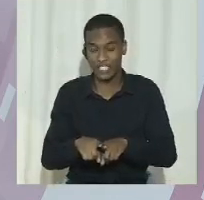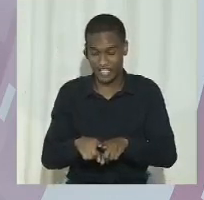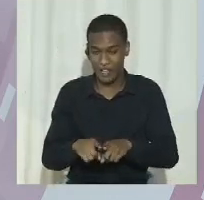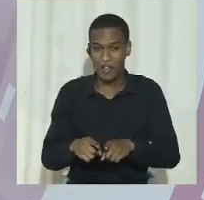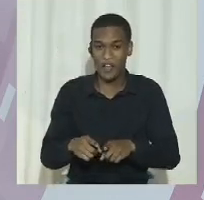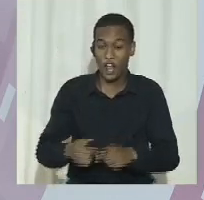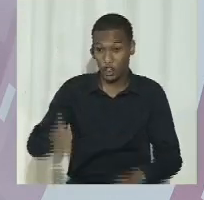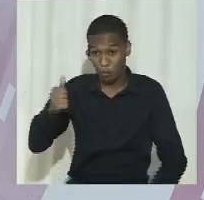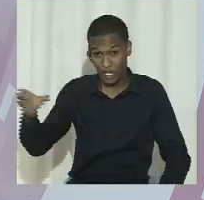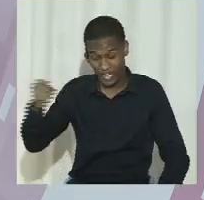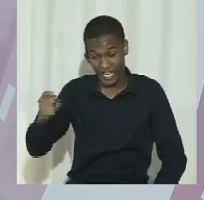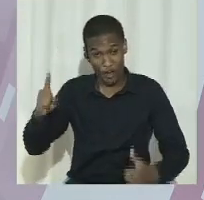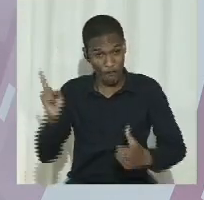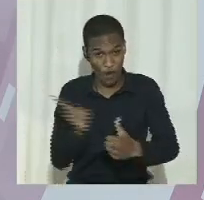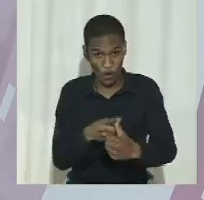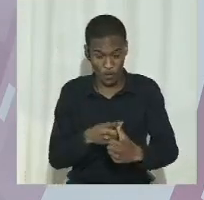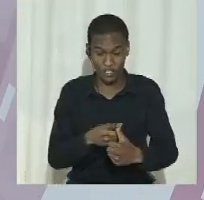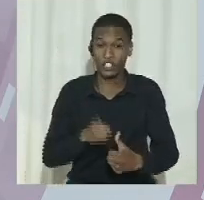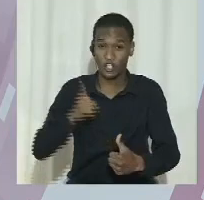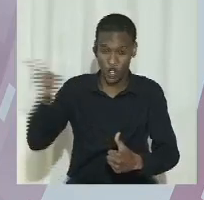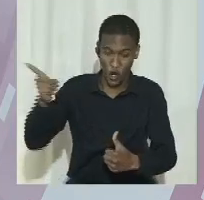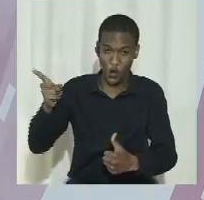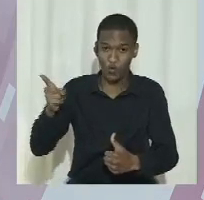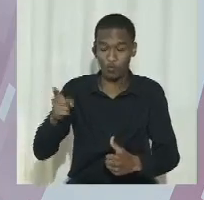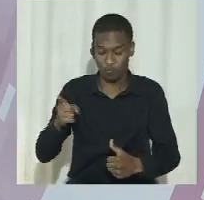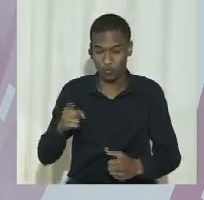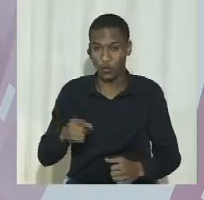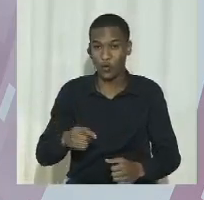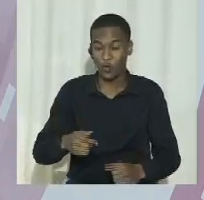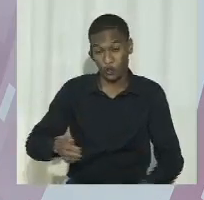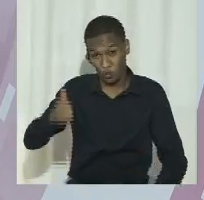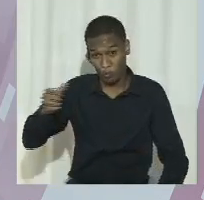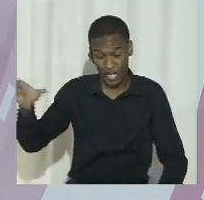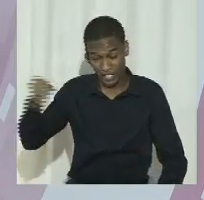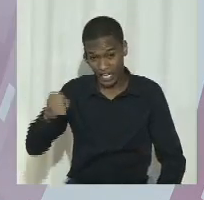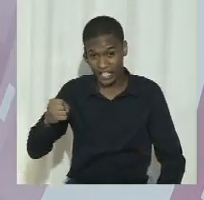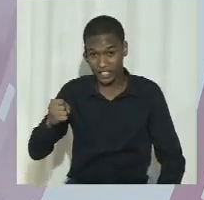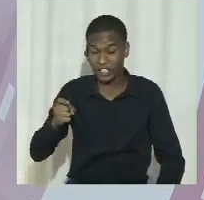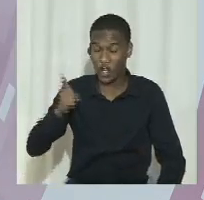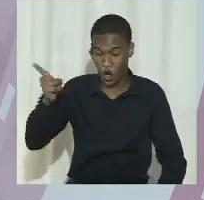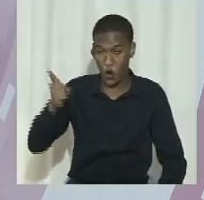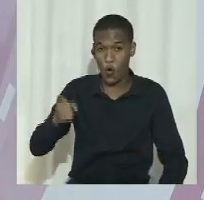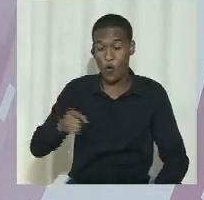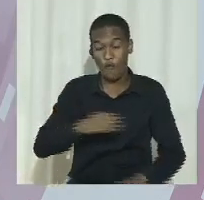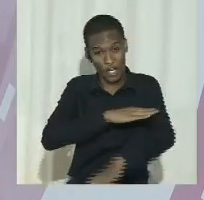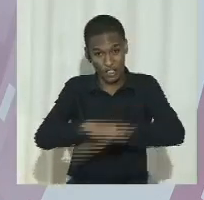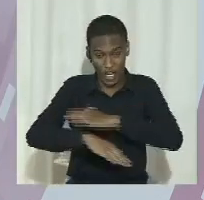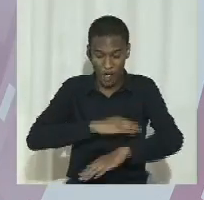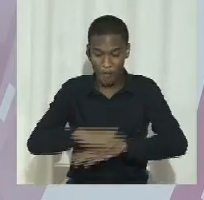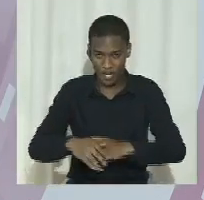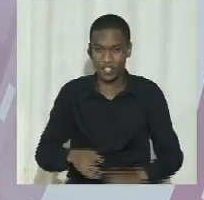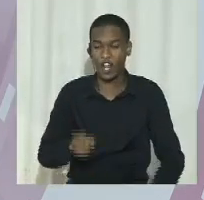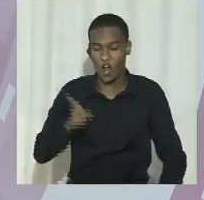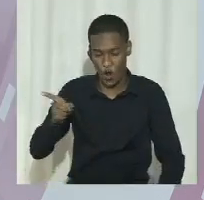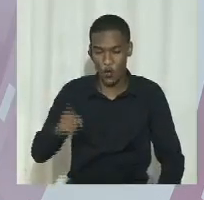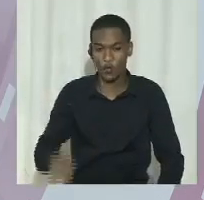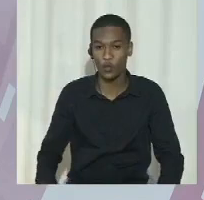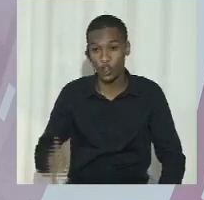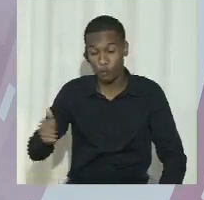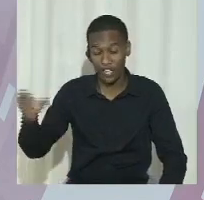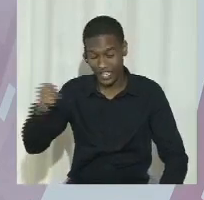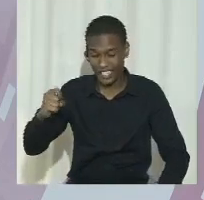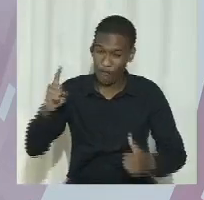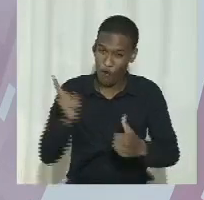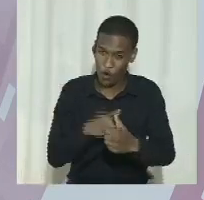to anatin'izany dia ny akademie national de médecine zany a zay azoko zany